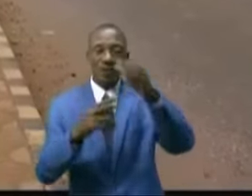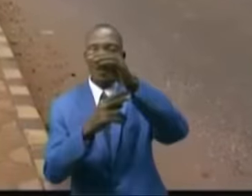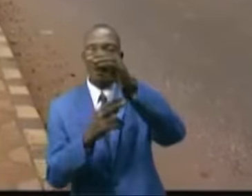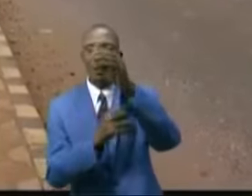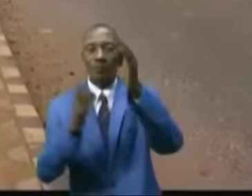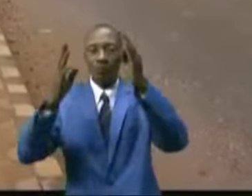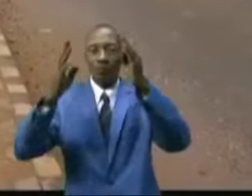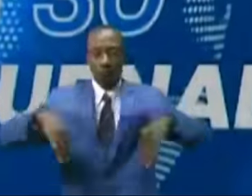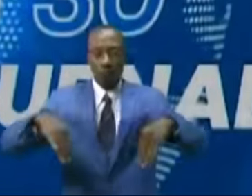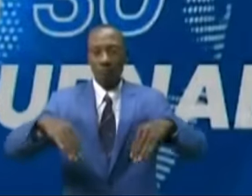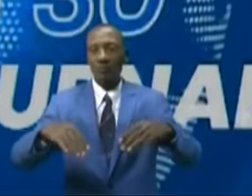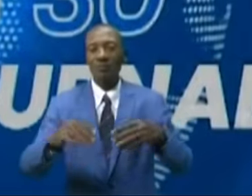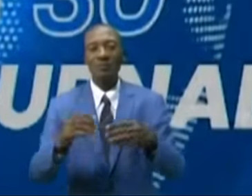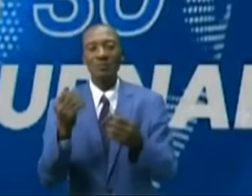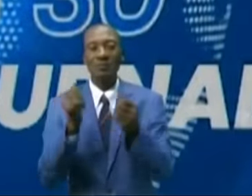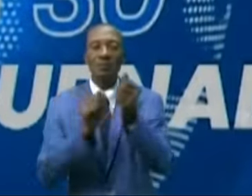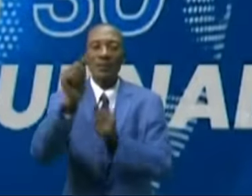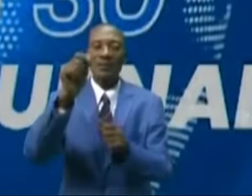l'office de route.